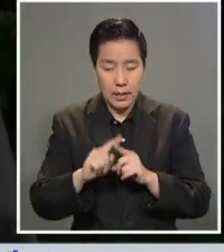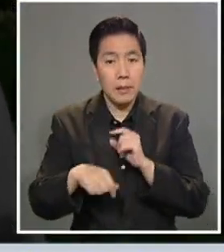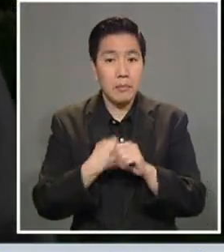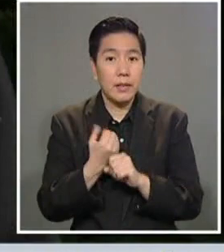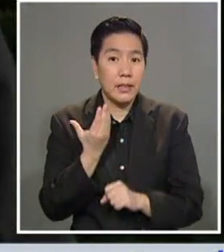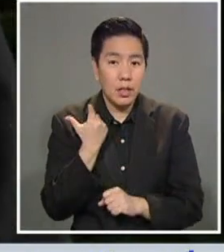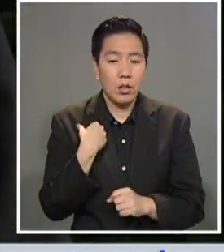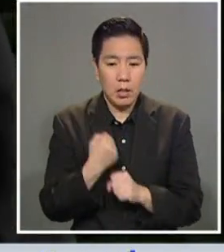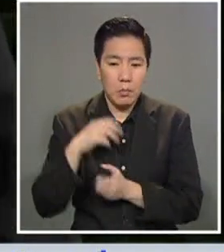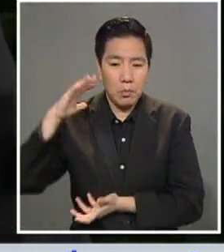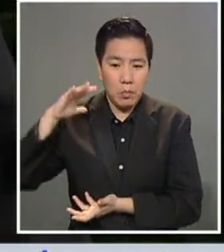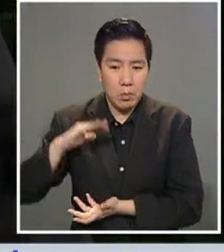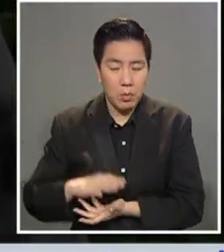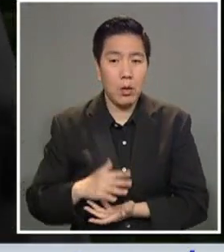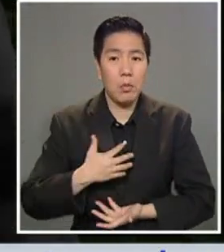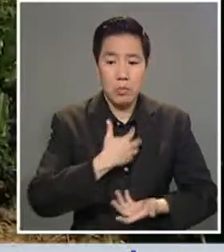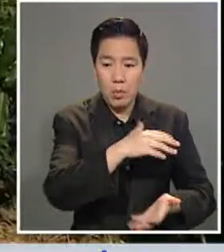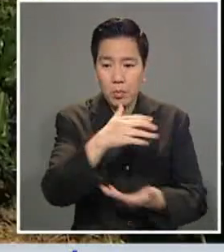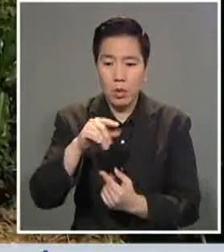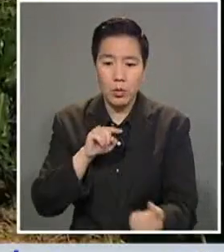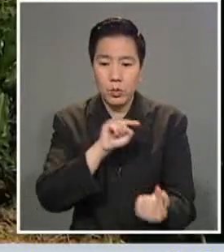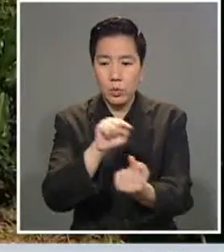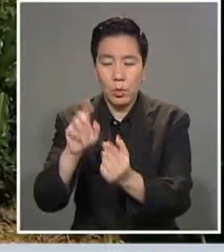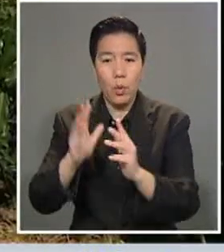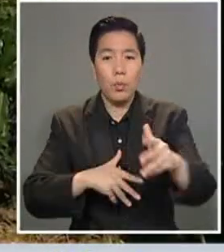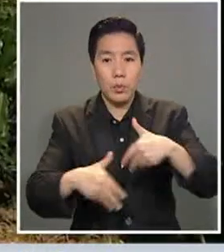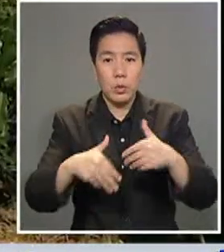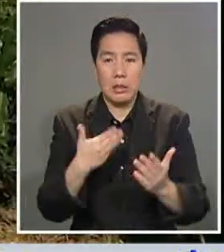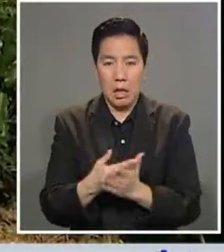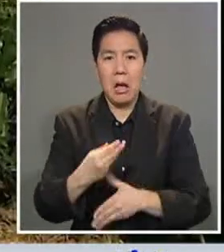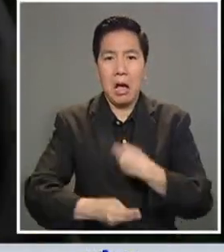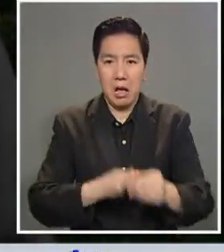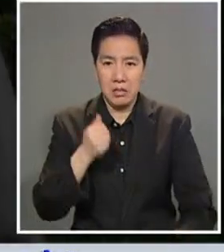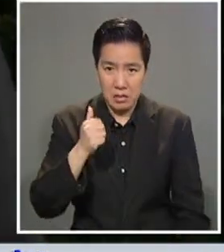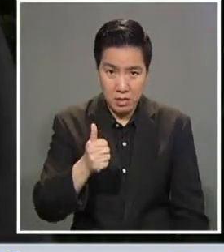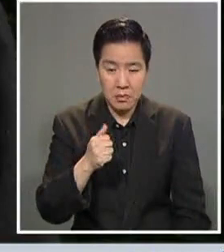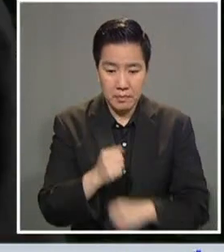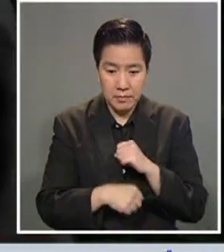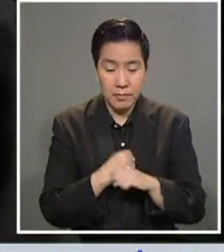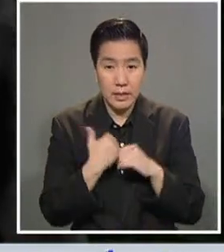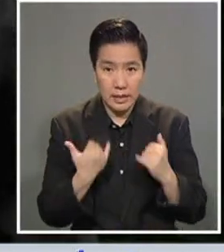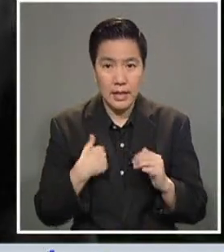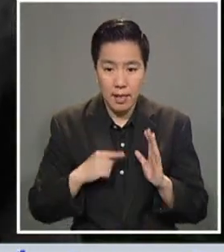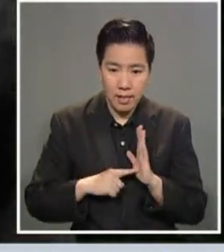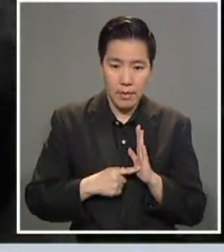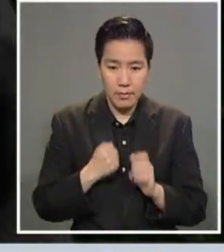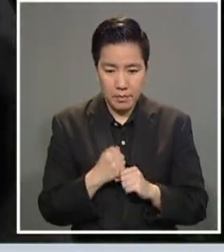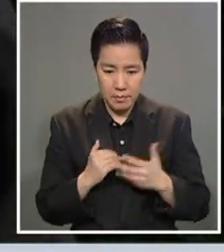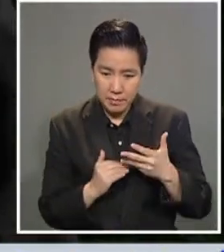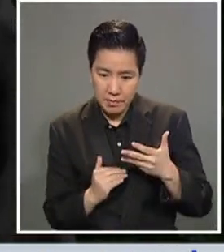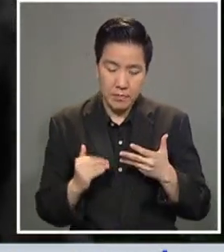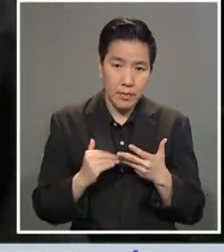ก็ช่วยระบายนะลงสู่ผู้บริโภคนะครับซึ่งก็ได้ราคาดีนะครับปีนี้เราเริ่มใหม่พัฒนาการไปอีกขั้นหนึ่